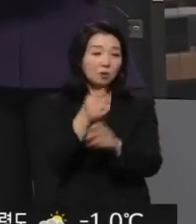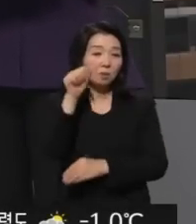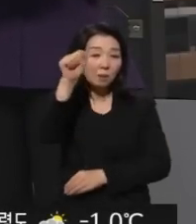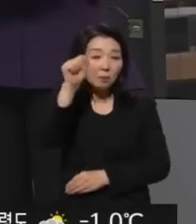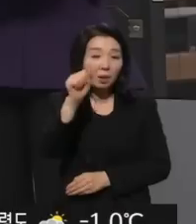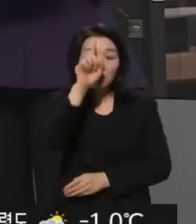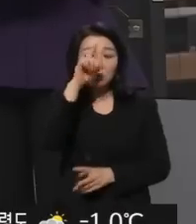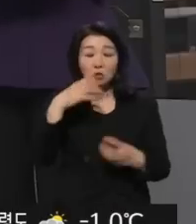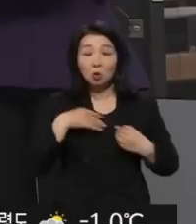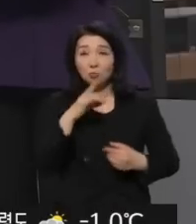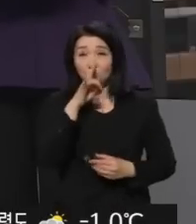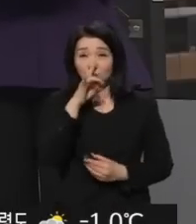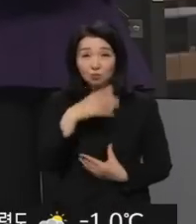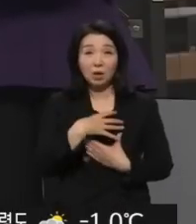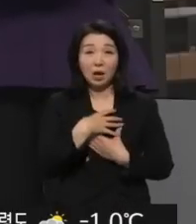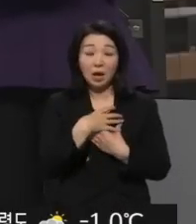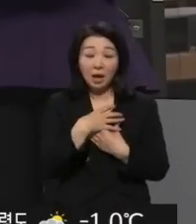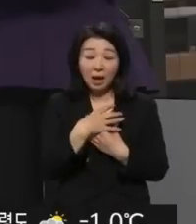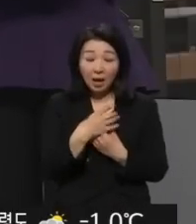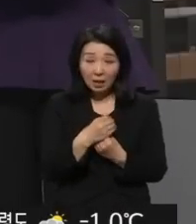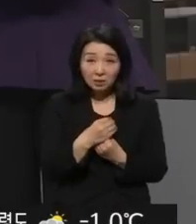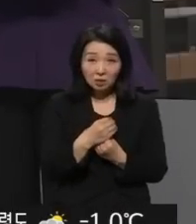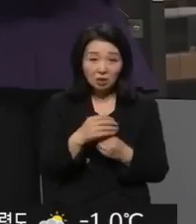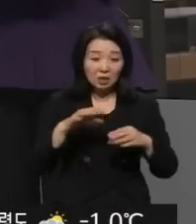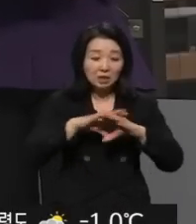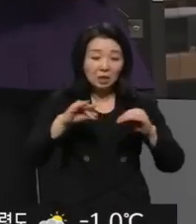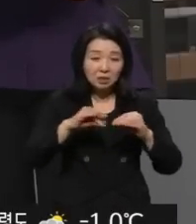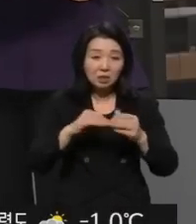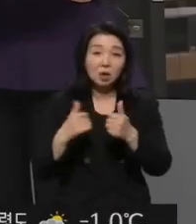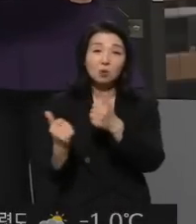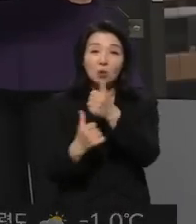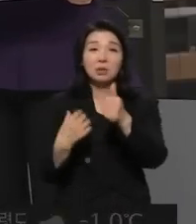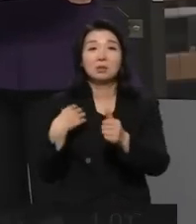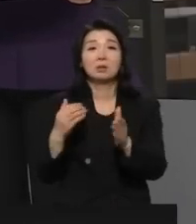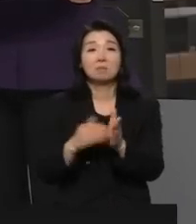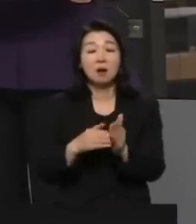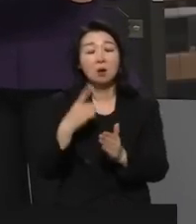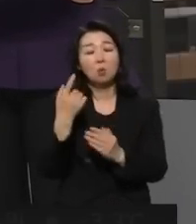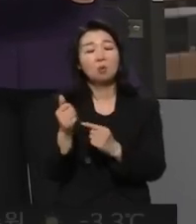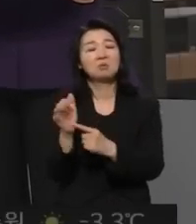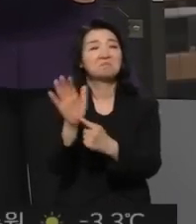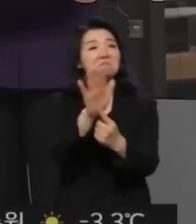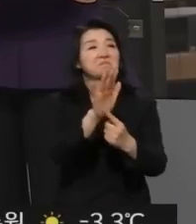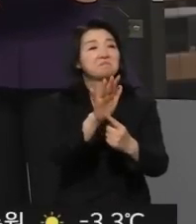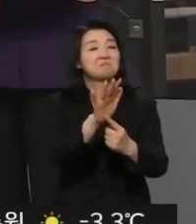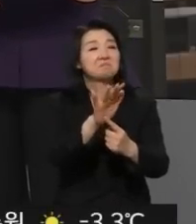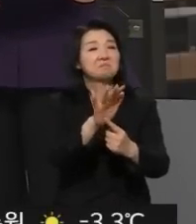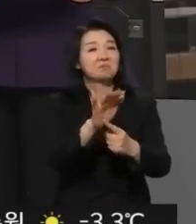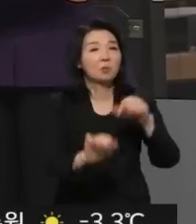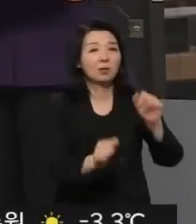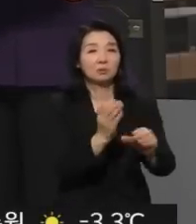정부 중앙안전대책본부 회의를 직접 주재하면서 오히려 전면에 나선 모양새입니다.